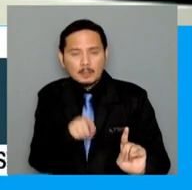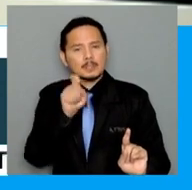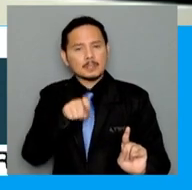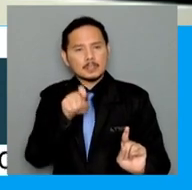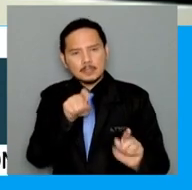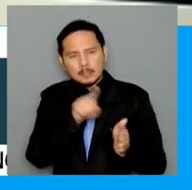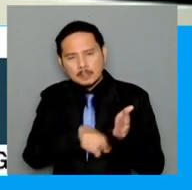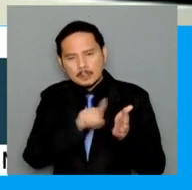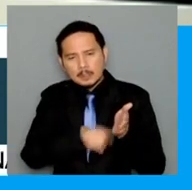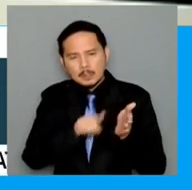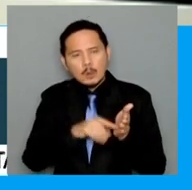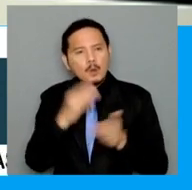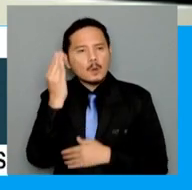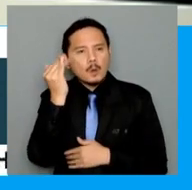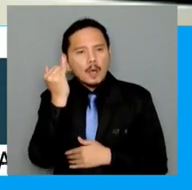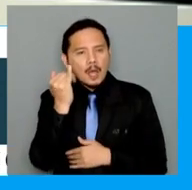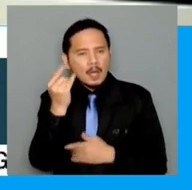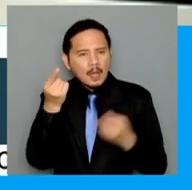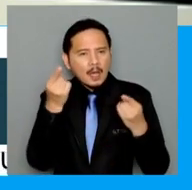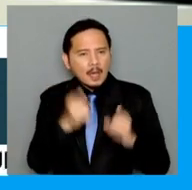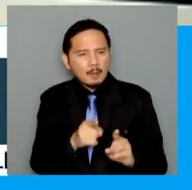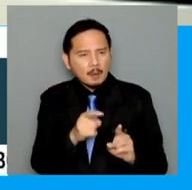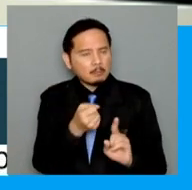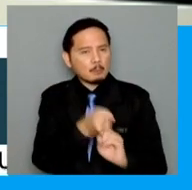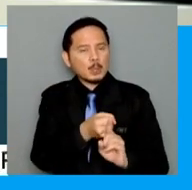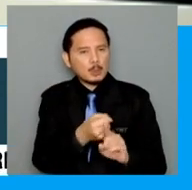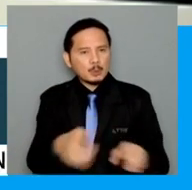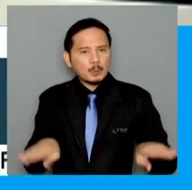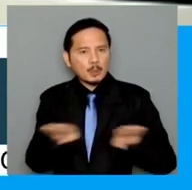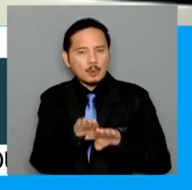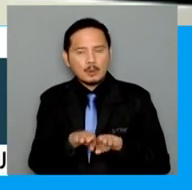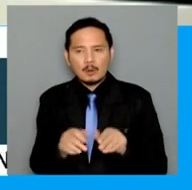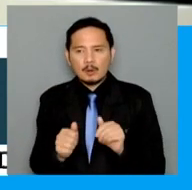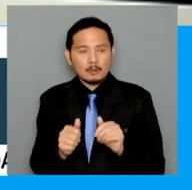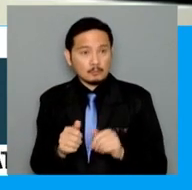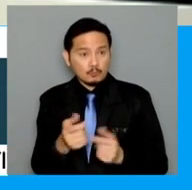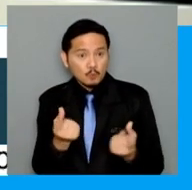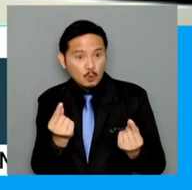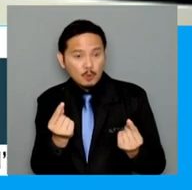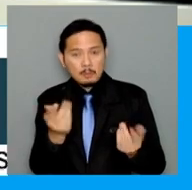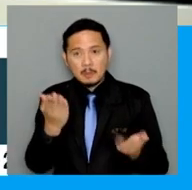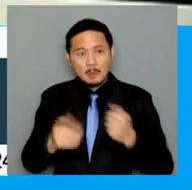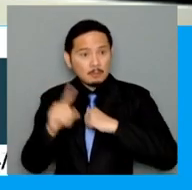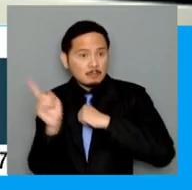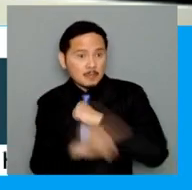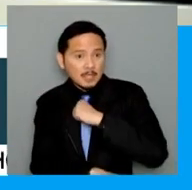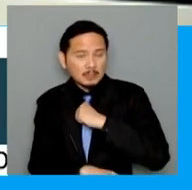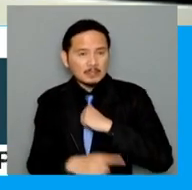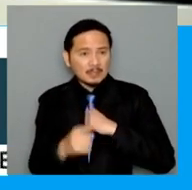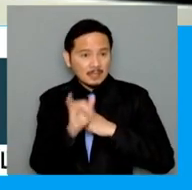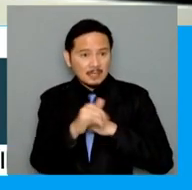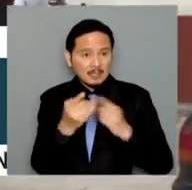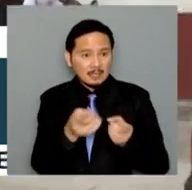ganyang biglang nagsasara yung private schools, ano ba yung kung meron bang sanctions o wala na maipapataw ang Department of Education.